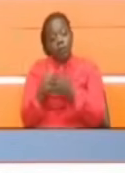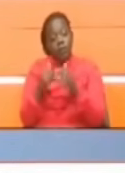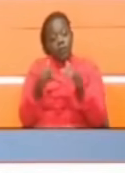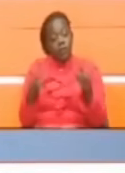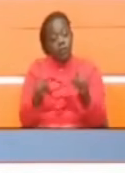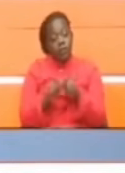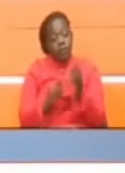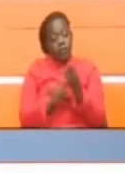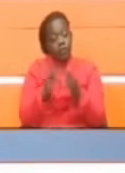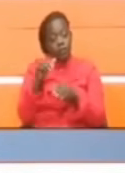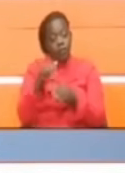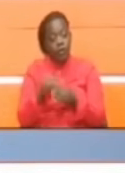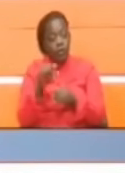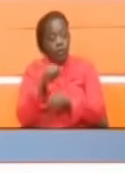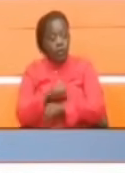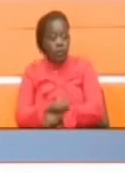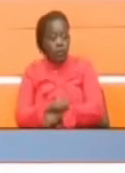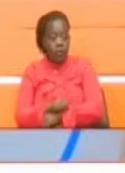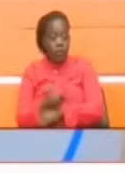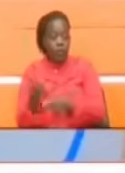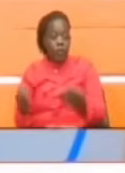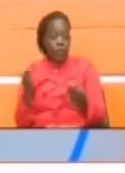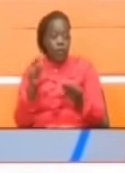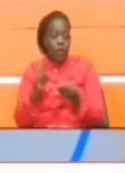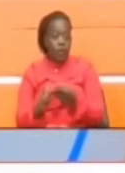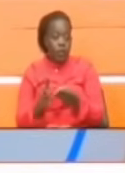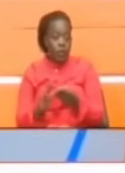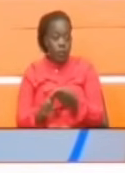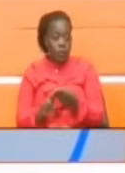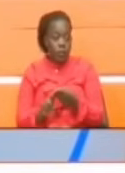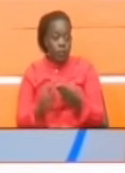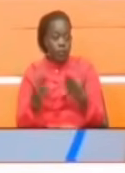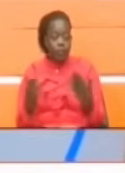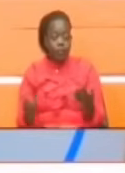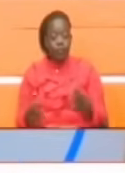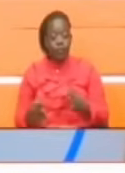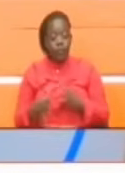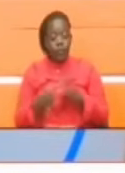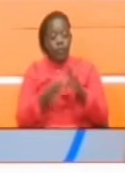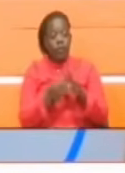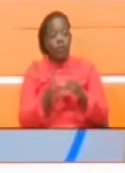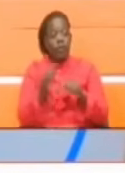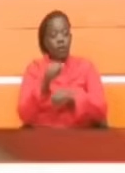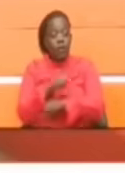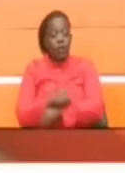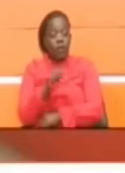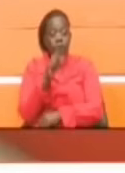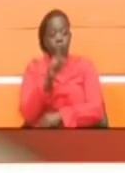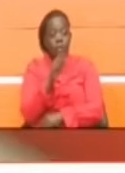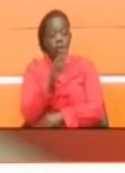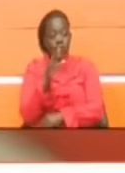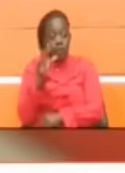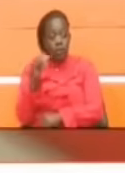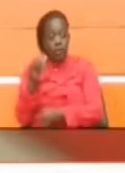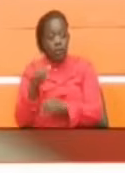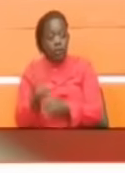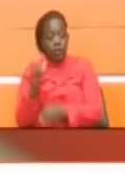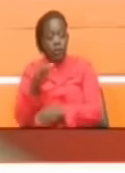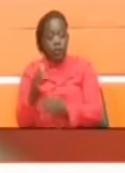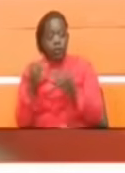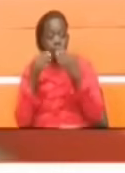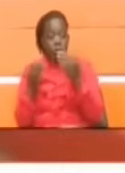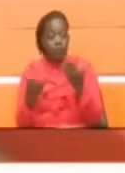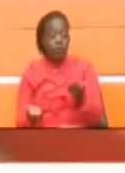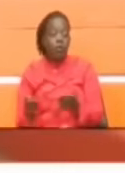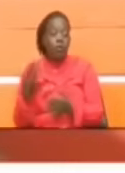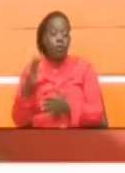mu masomero mu nsinkana eyali entinda. Fiona Linaitwe omukwanaganya w'amasomero ga KCCM Nakawayi yali omugenyi omukulu yasiima aba Water